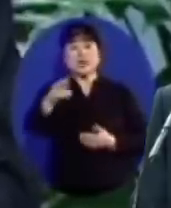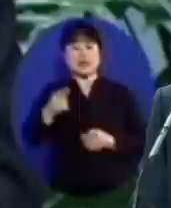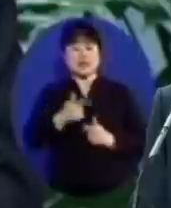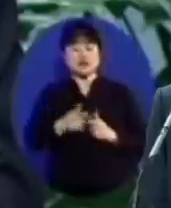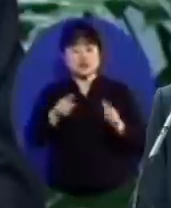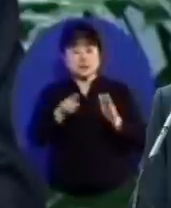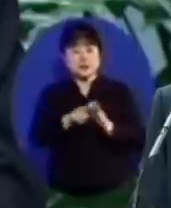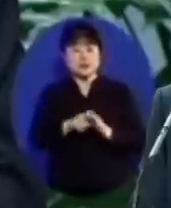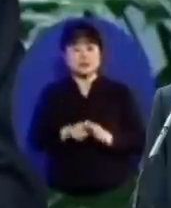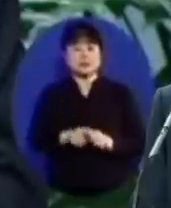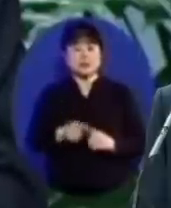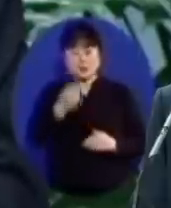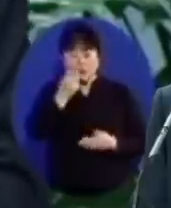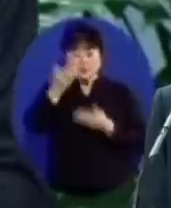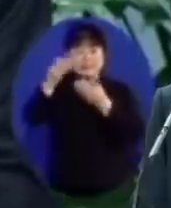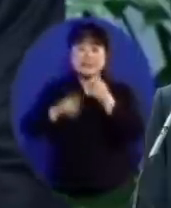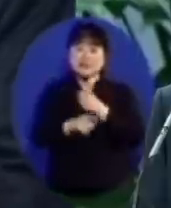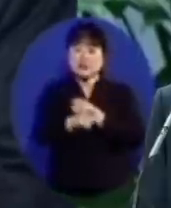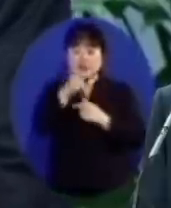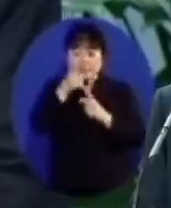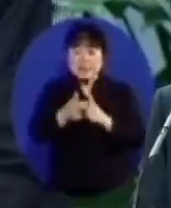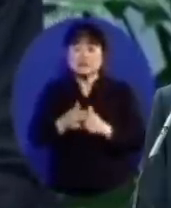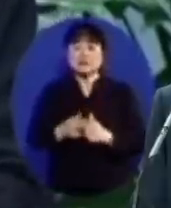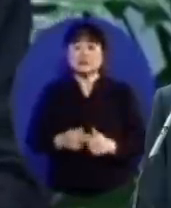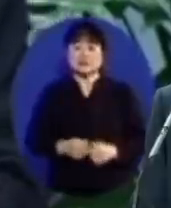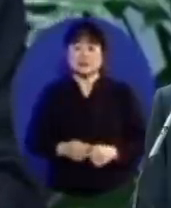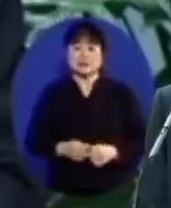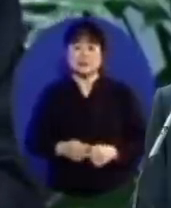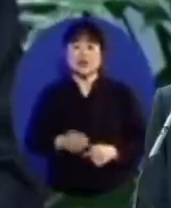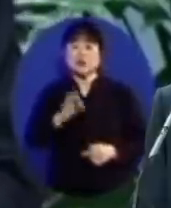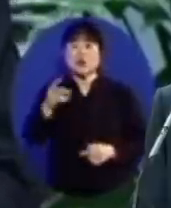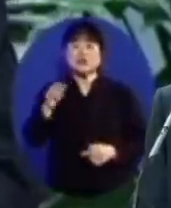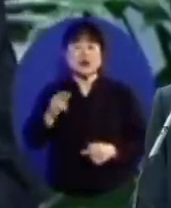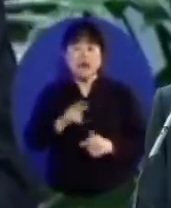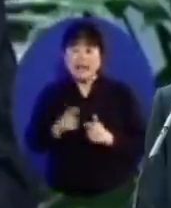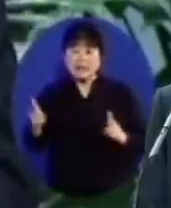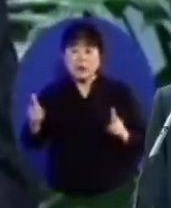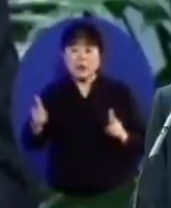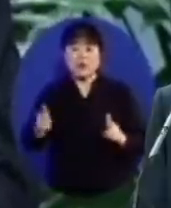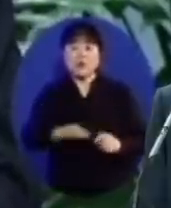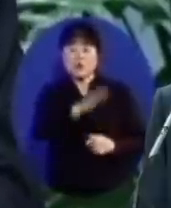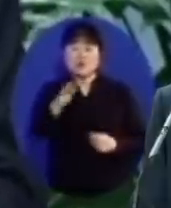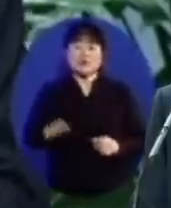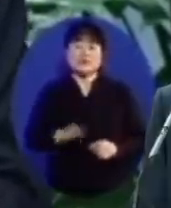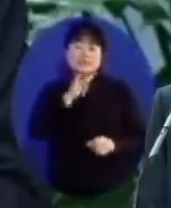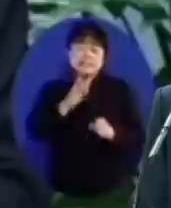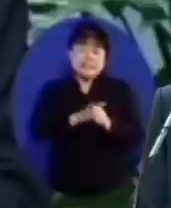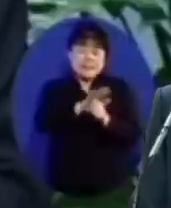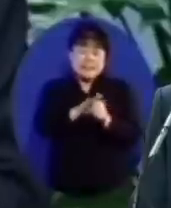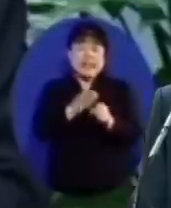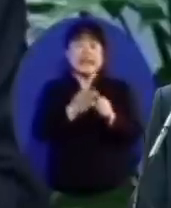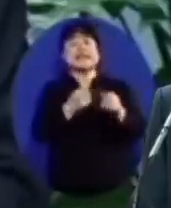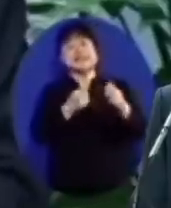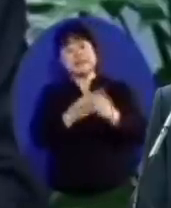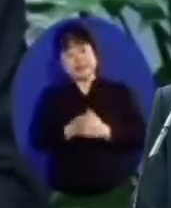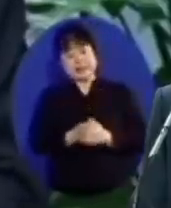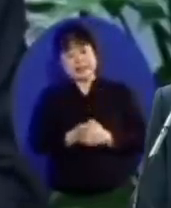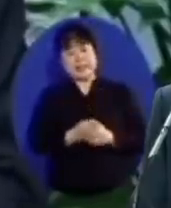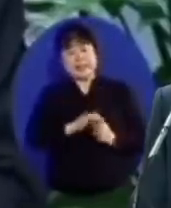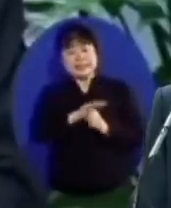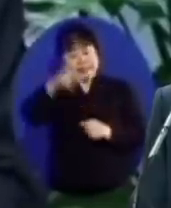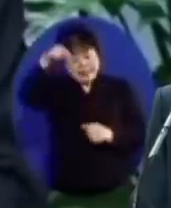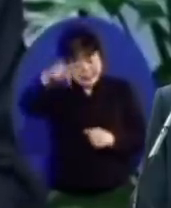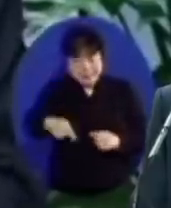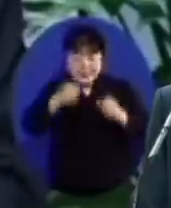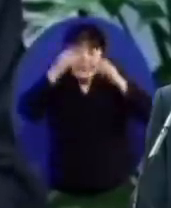예수님을 위해서 목숨이라도 바칩니까? 예수님이 우리를 동정했으면 그렇게 되지 않는 것입니다. 우리를 사랑했기 때문에 그런 것입니다. 그 사랑의